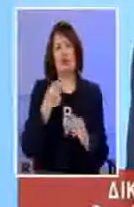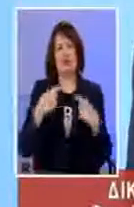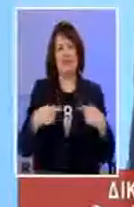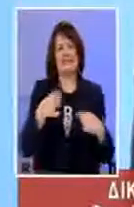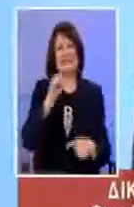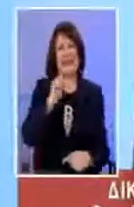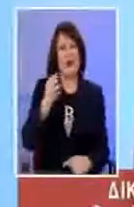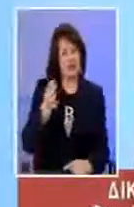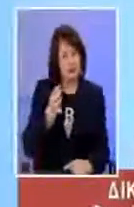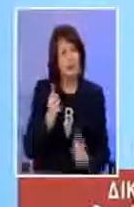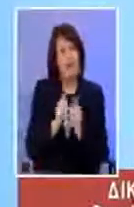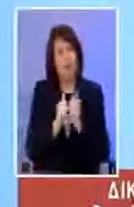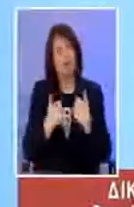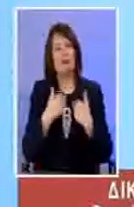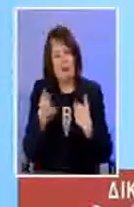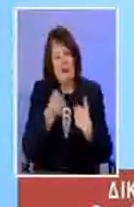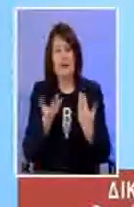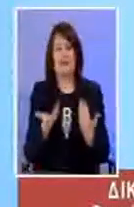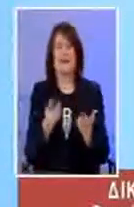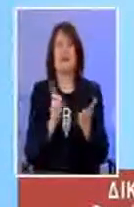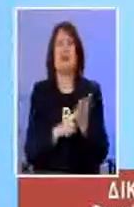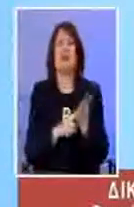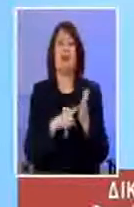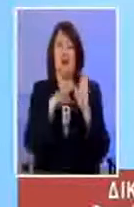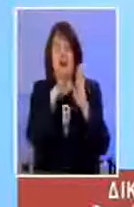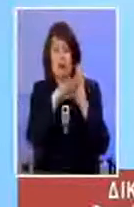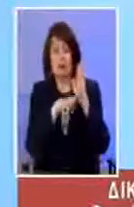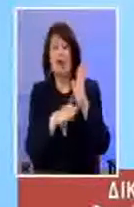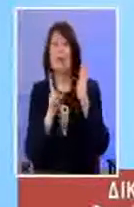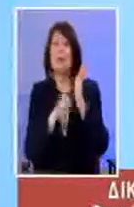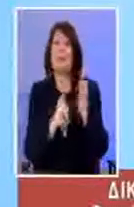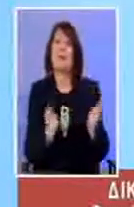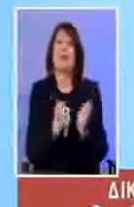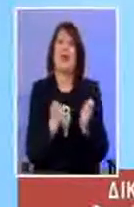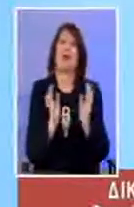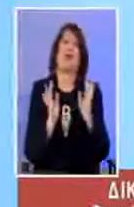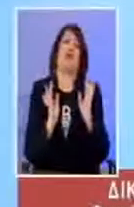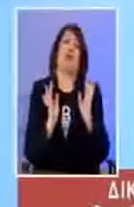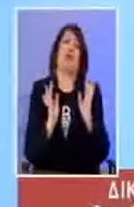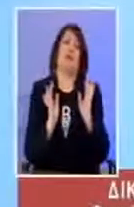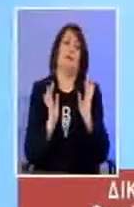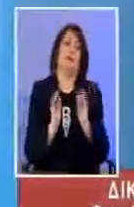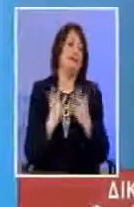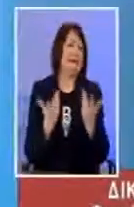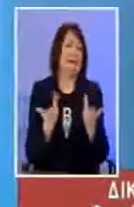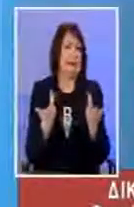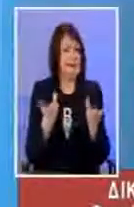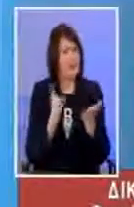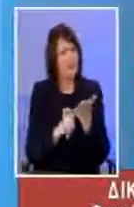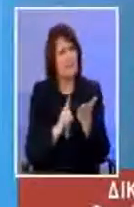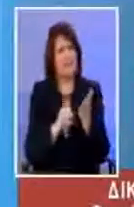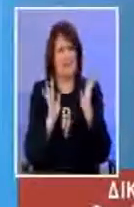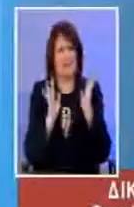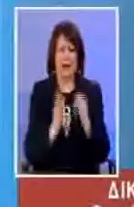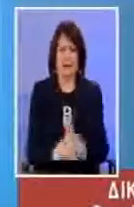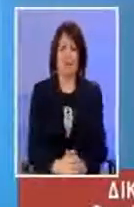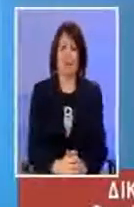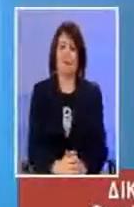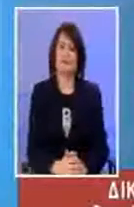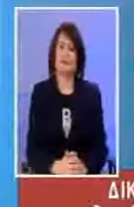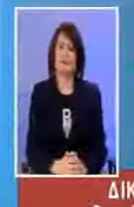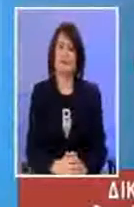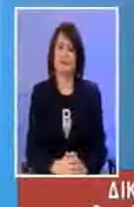ο φίλος μας, να τηρούνται, να οριστούν κάποιες προϋποθέσεις. Οι προδιαγραφές αυτές να οριστούν, που ορίζονται, και